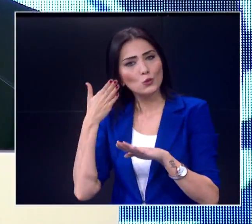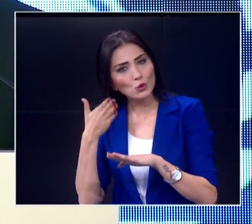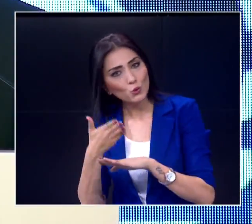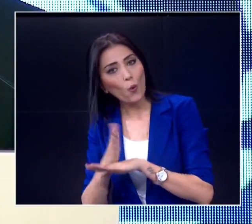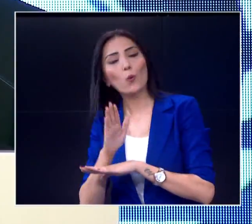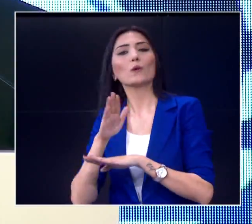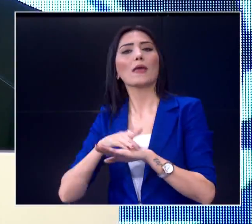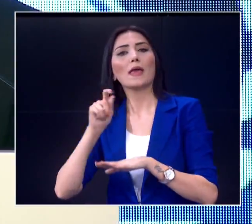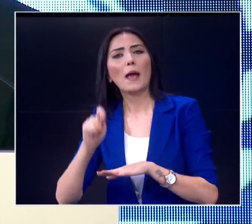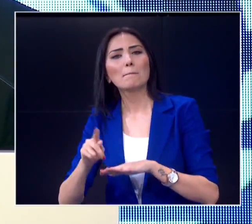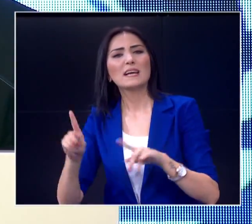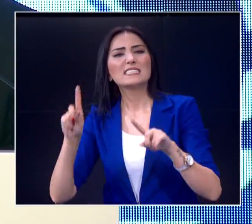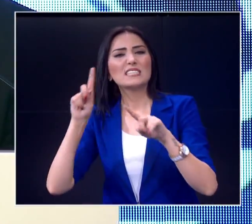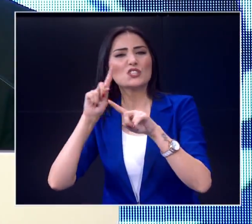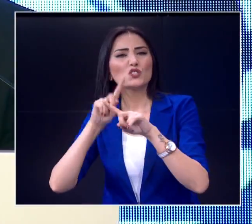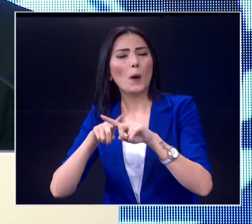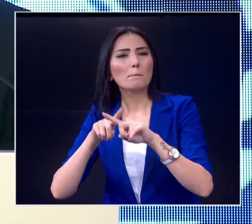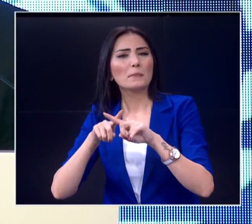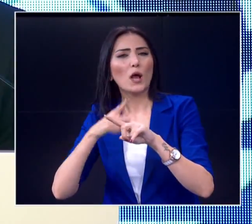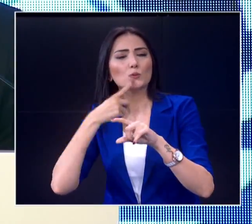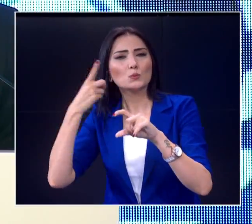doğrulaması, çapraz sorgulaması